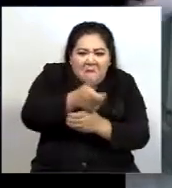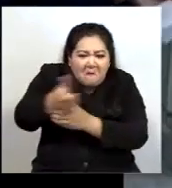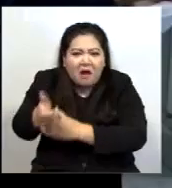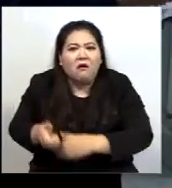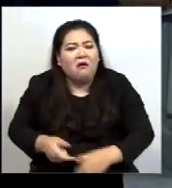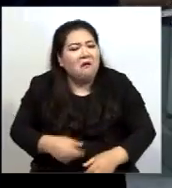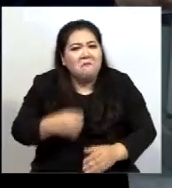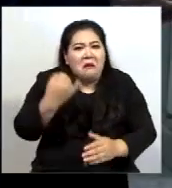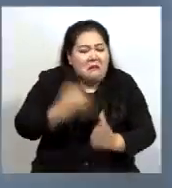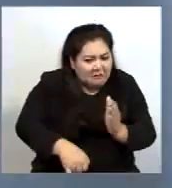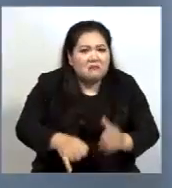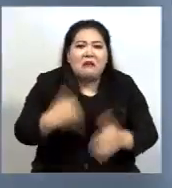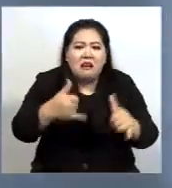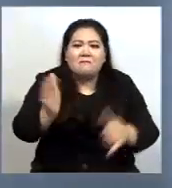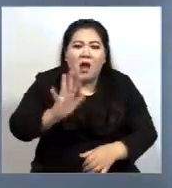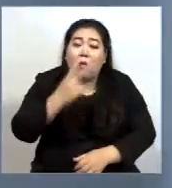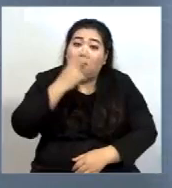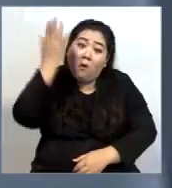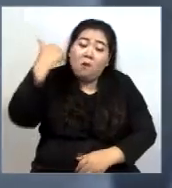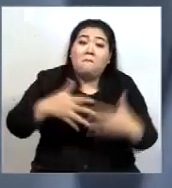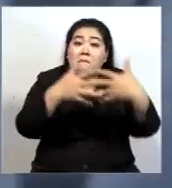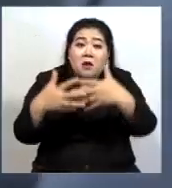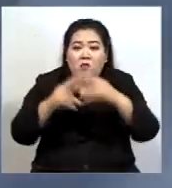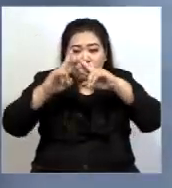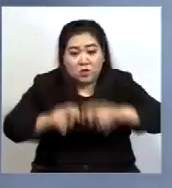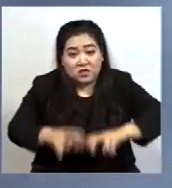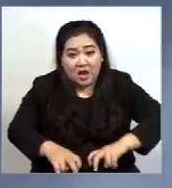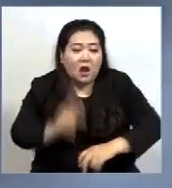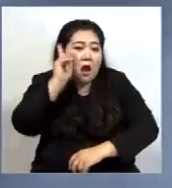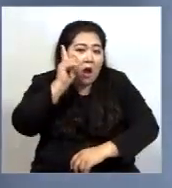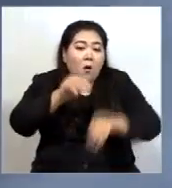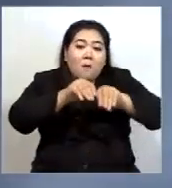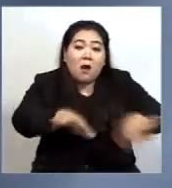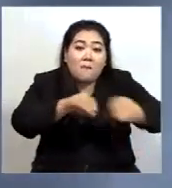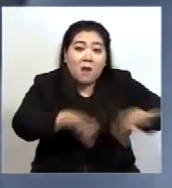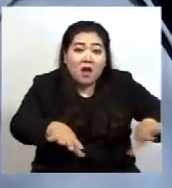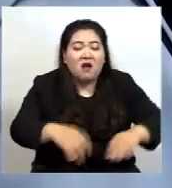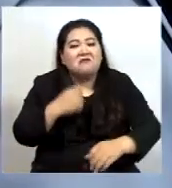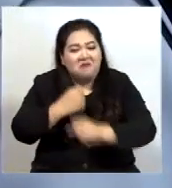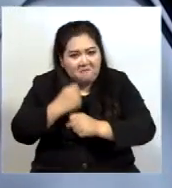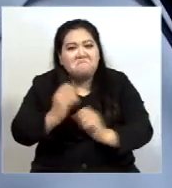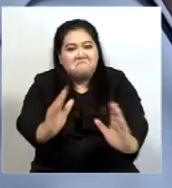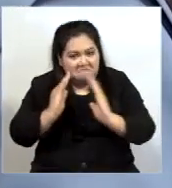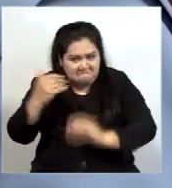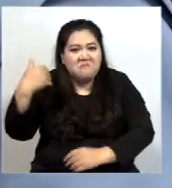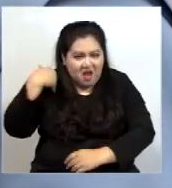เนื่องจากเคยมีผลวิจัยของอเมริกาว่าการนำเสนอซ้ำอาจเกิดการเลียนแบบได้ค่ะ